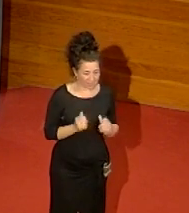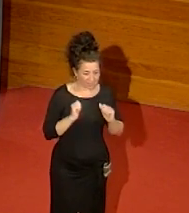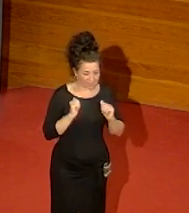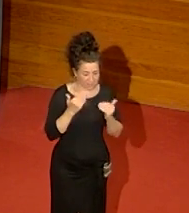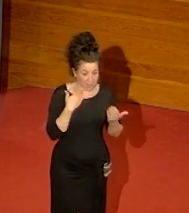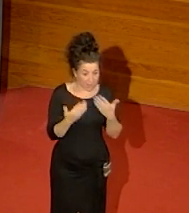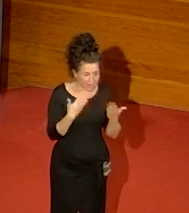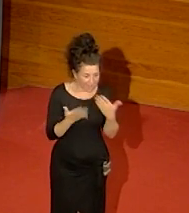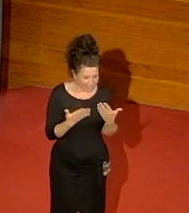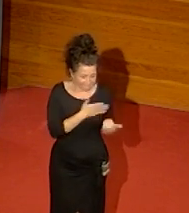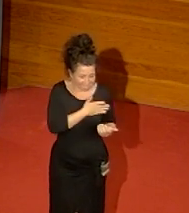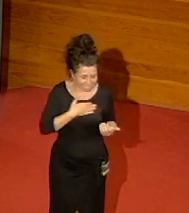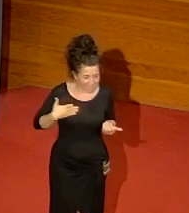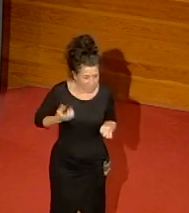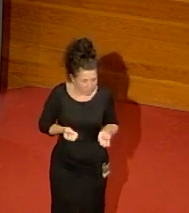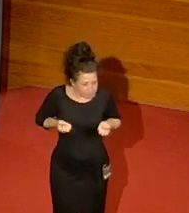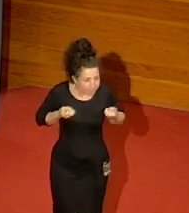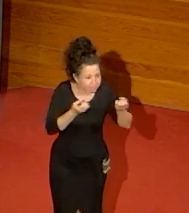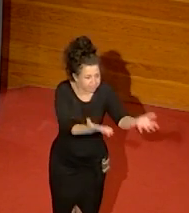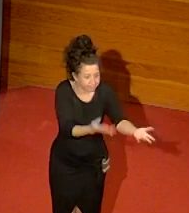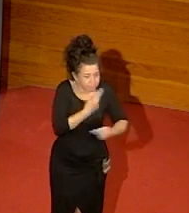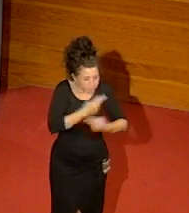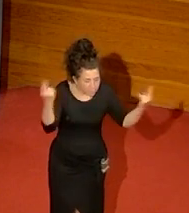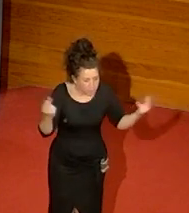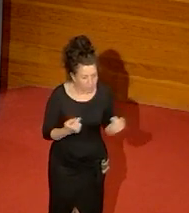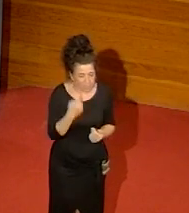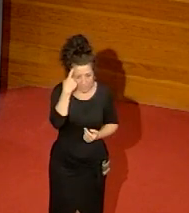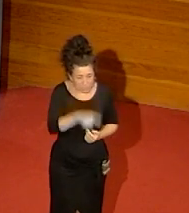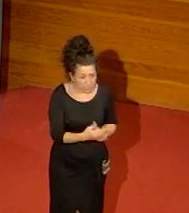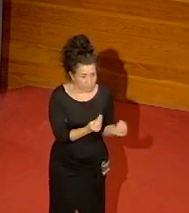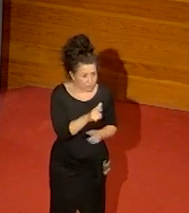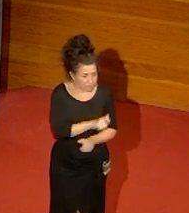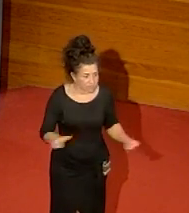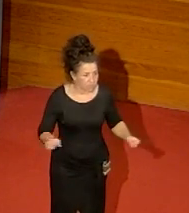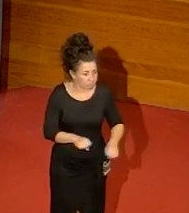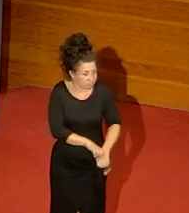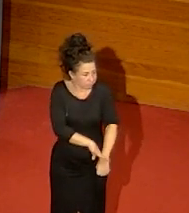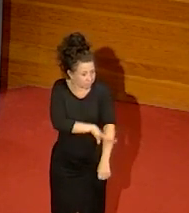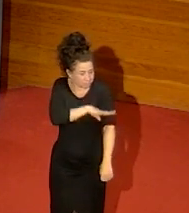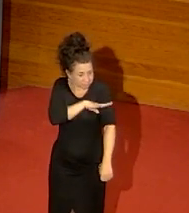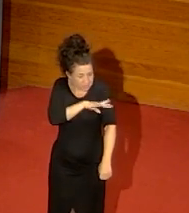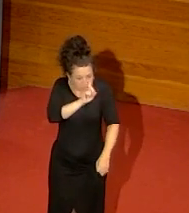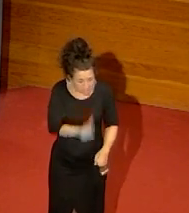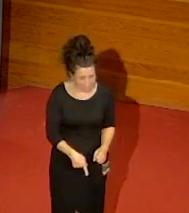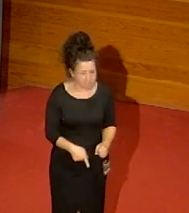nahi izan genuen. Jendea, nik badakit, jende asko unkitu egin zuela historia honek, eta hori ere bada, ez?